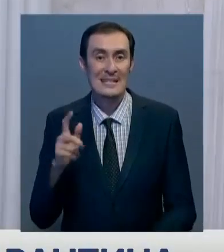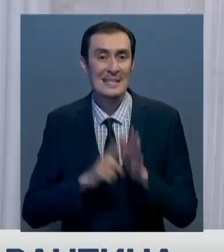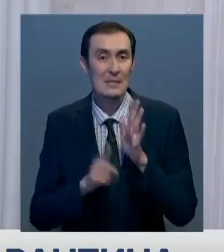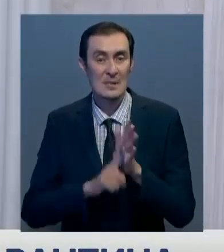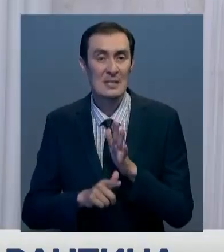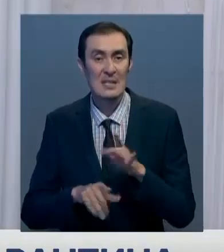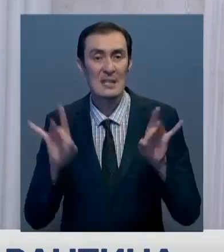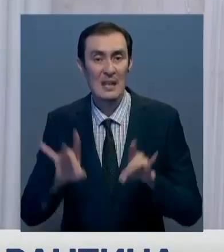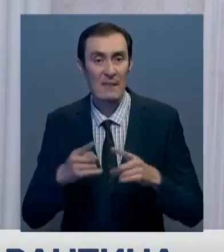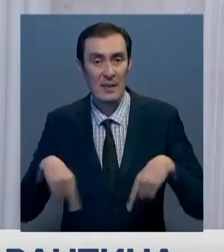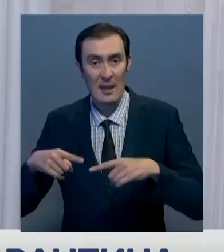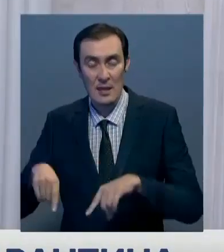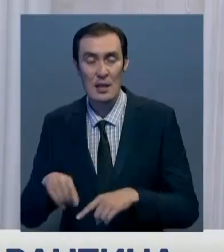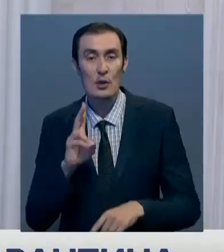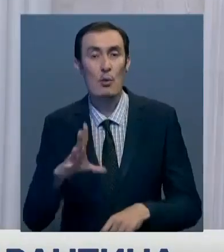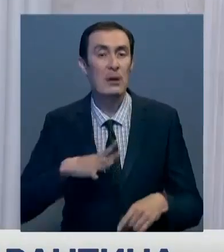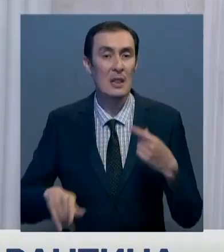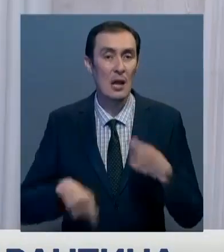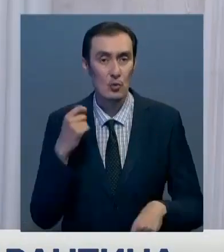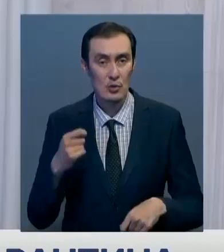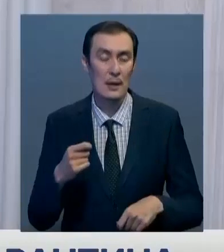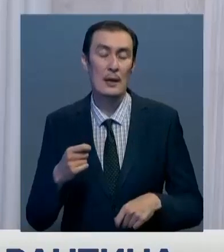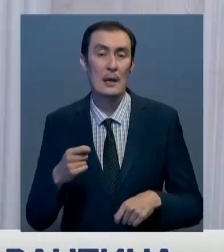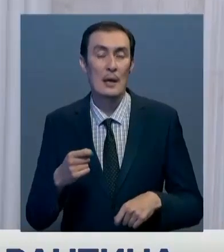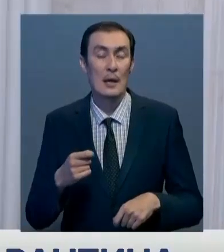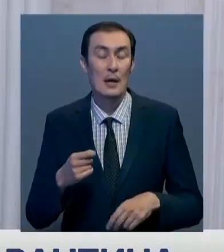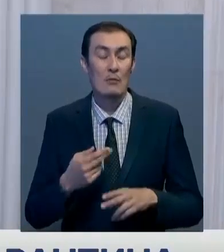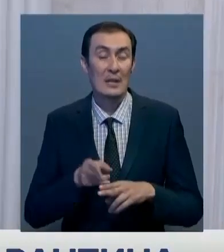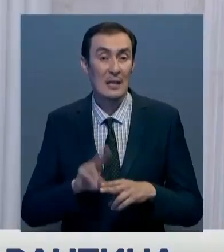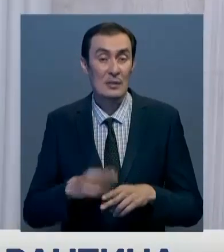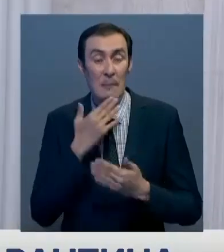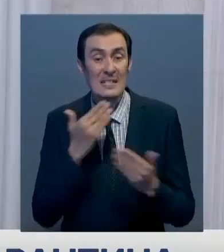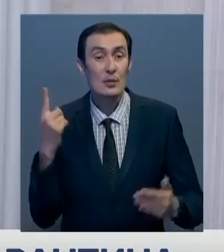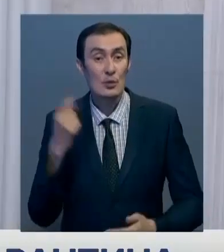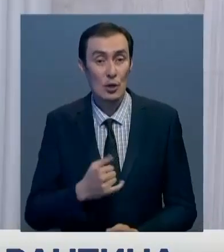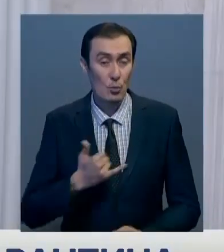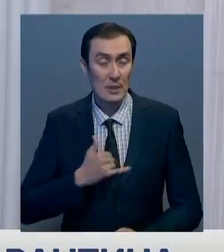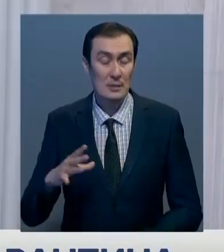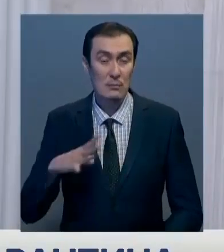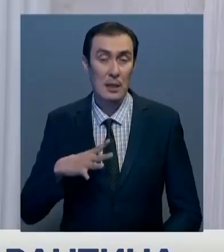370 заведений, именно которые нарушили. Вот только за последнюю неделю у нас